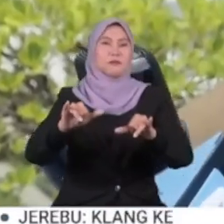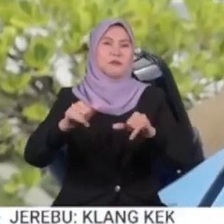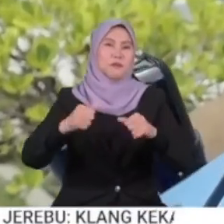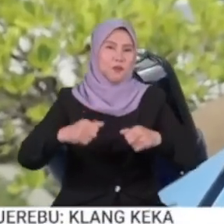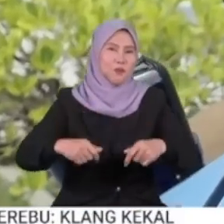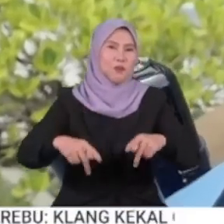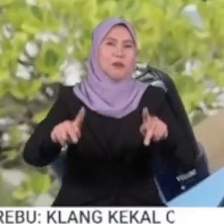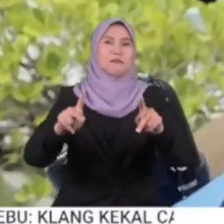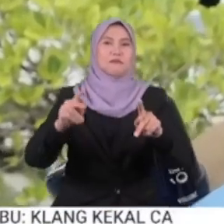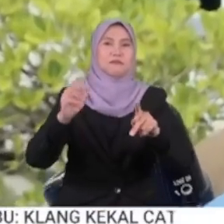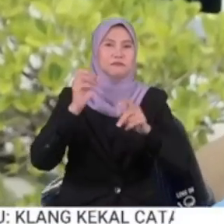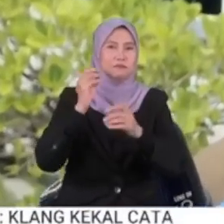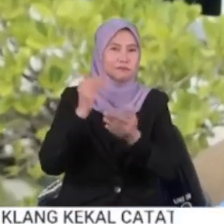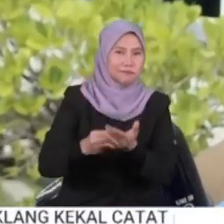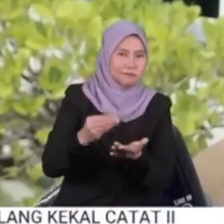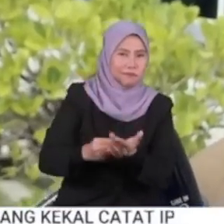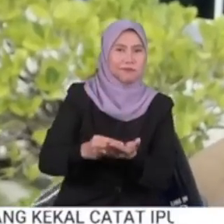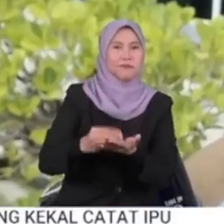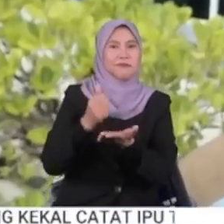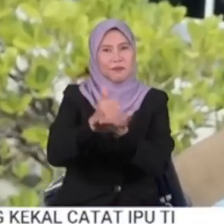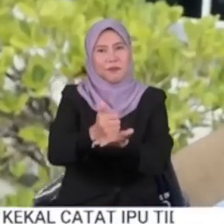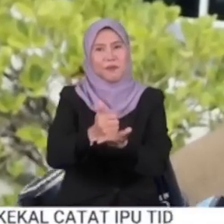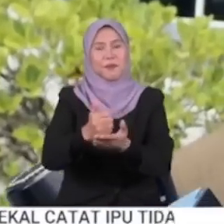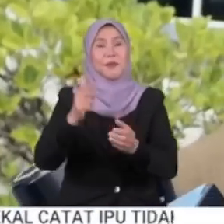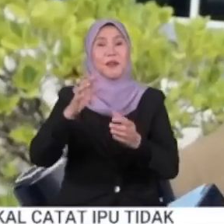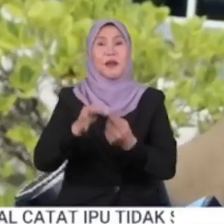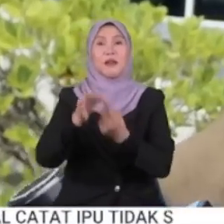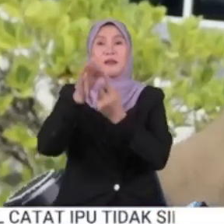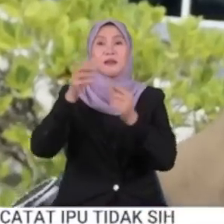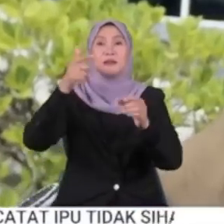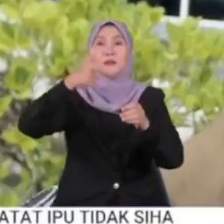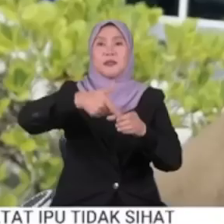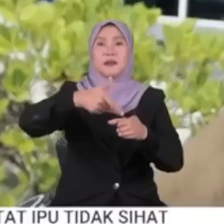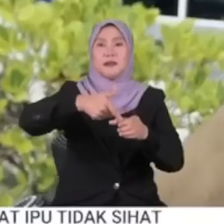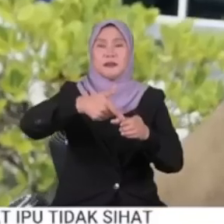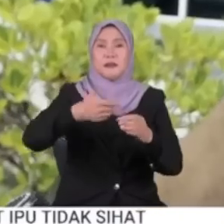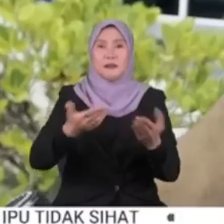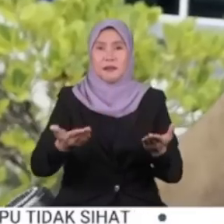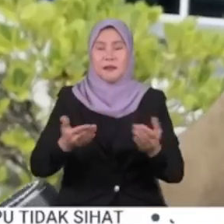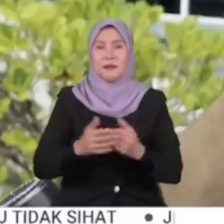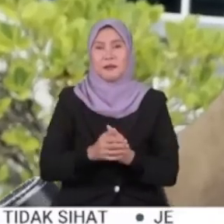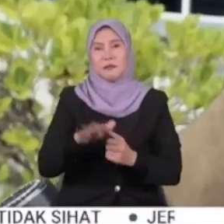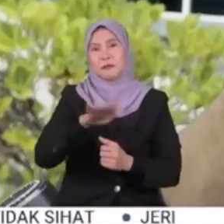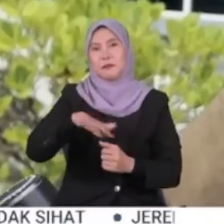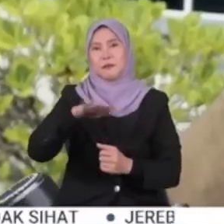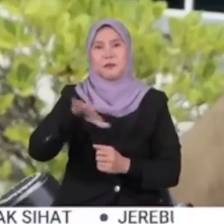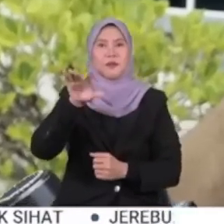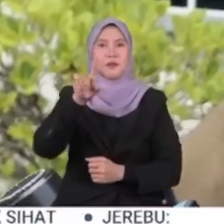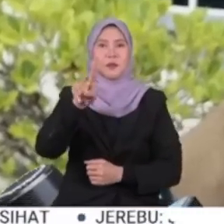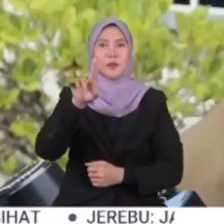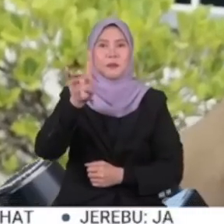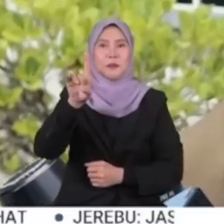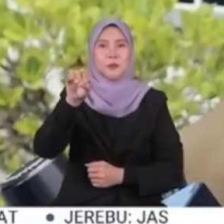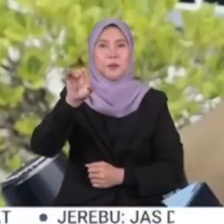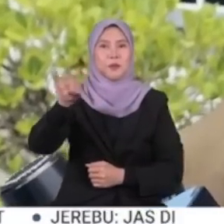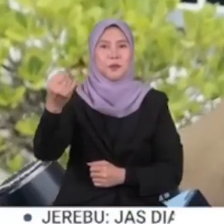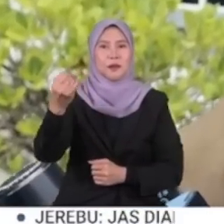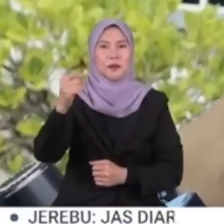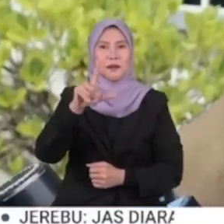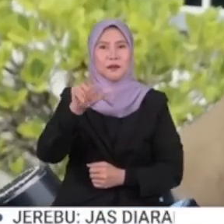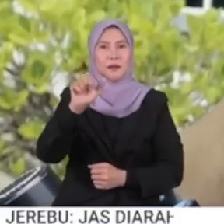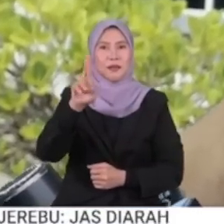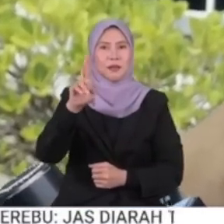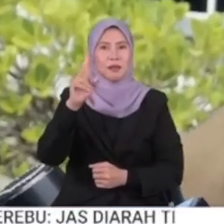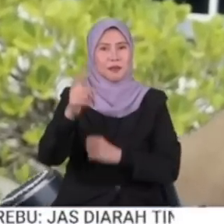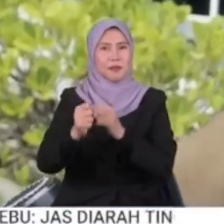inisiatif kepada kita, terutamanya pada minyak diesel. Lebih kurang dalam 180 juta liter